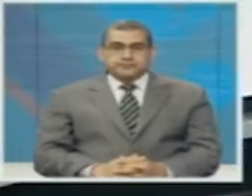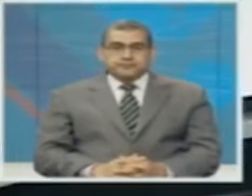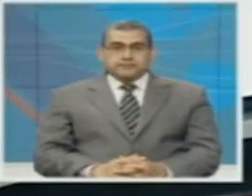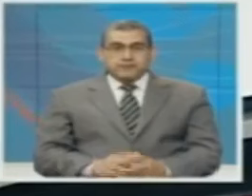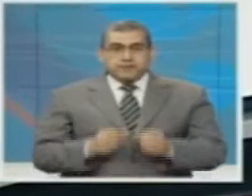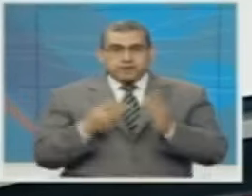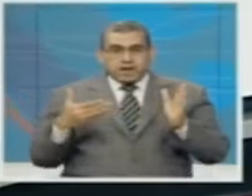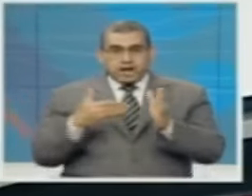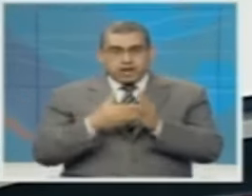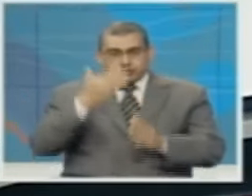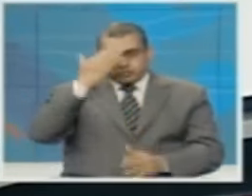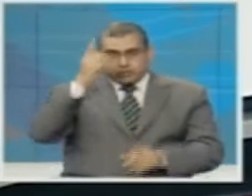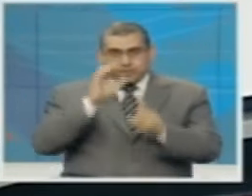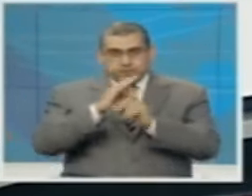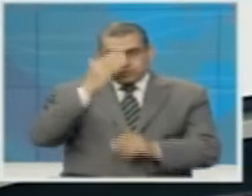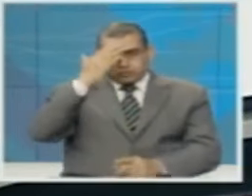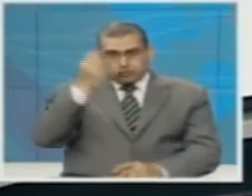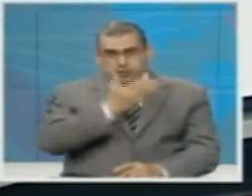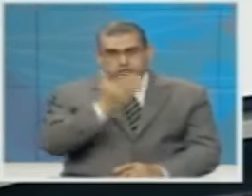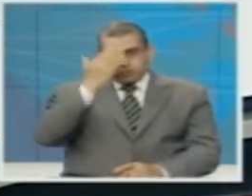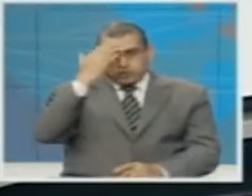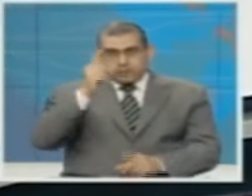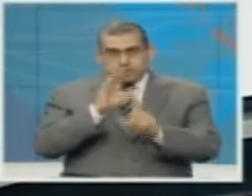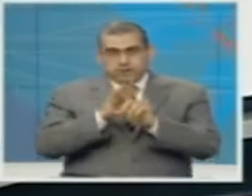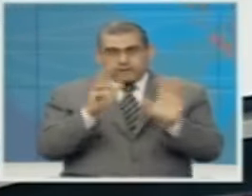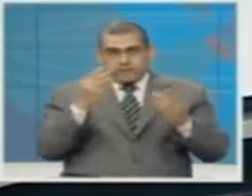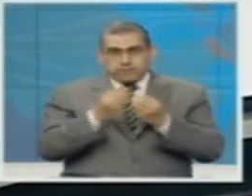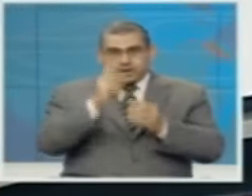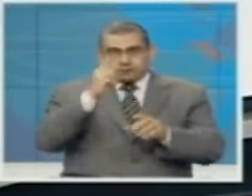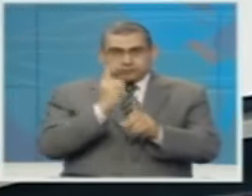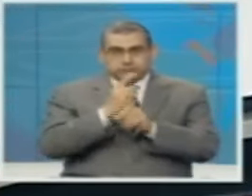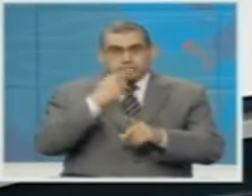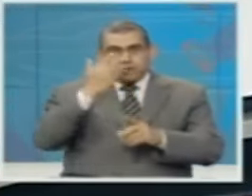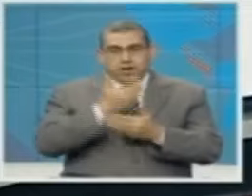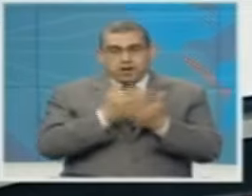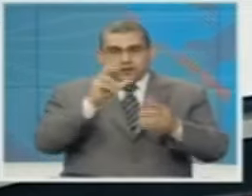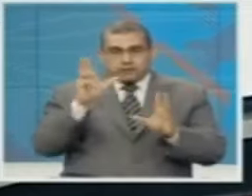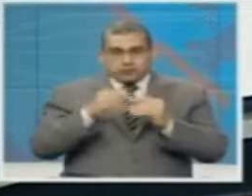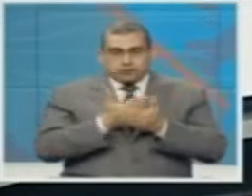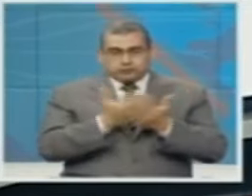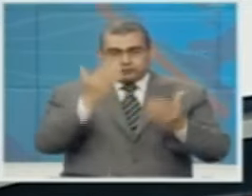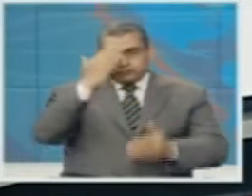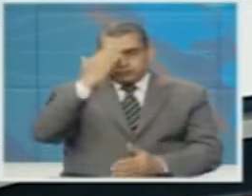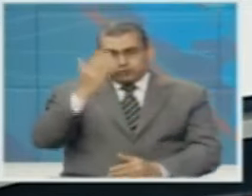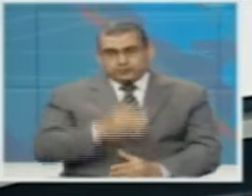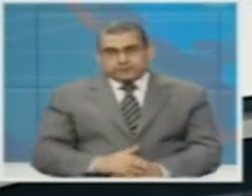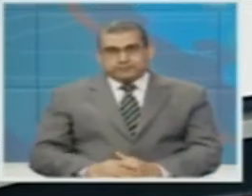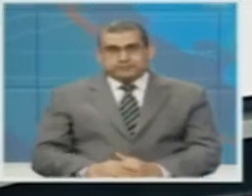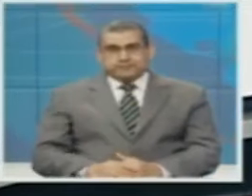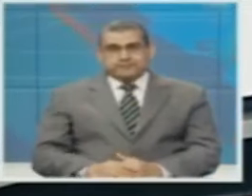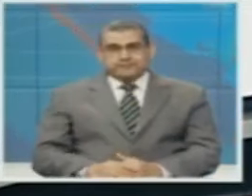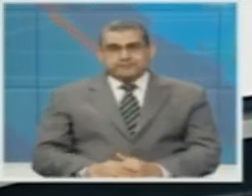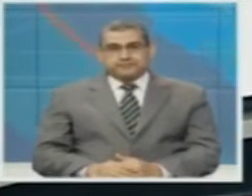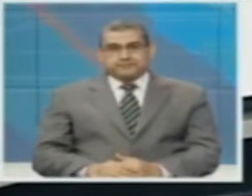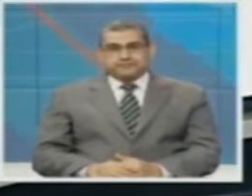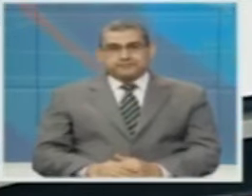ختام النشرة، شكرا طيب المتابعة. شكرا لكم مشاهدينا الكرام، ودائما مسبيرو.eg للمزيد. إلى اللقاء. إلى اللقاء.